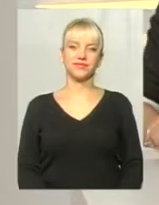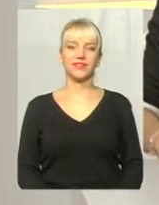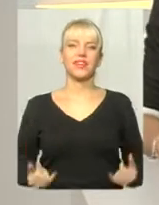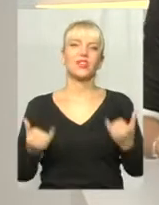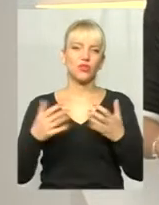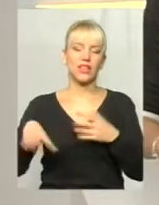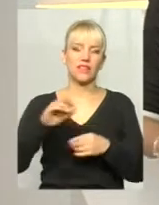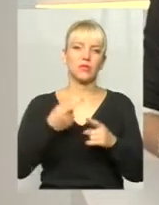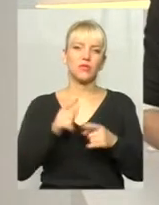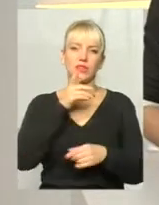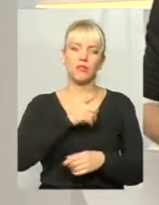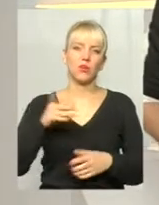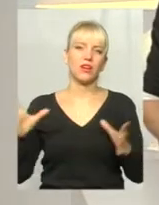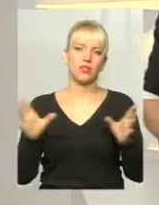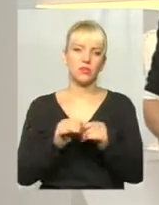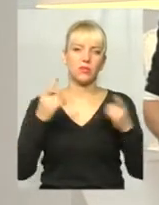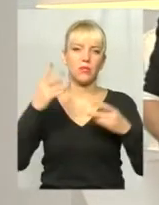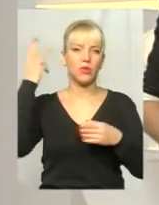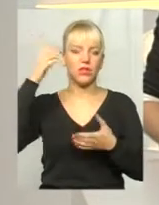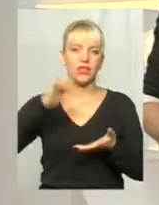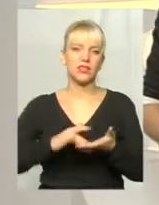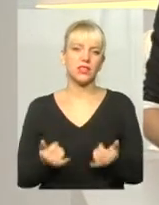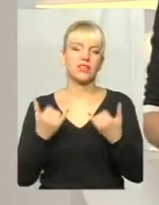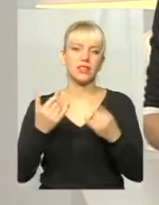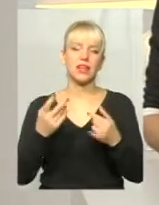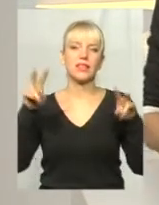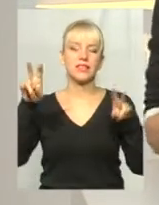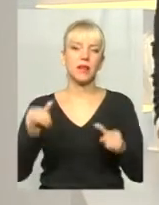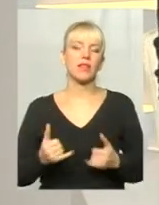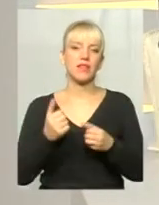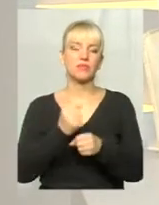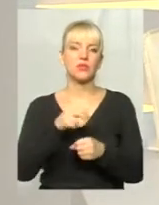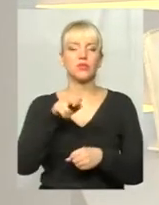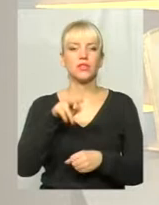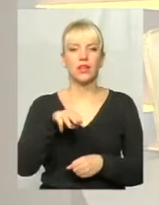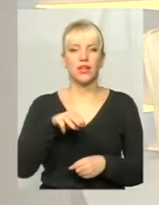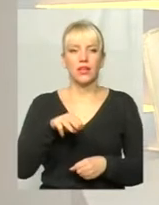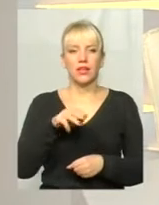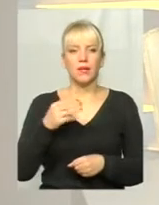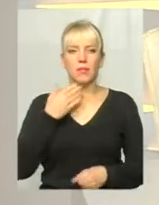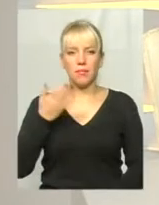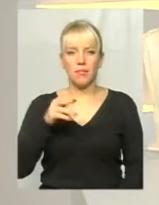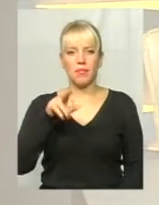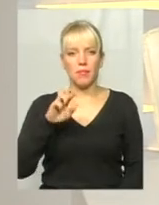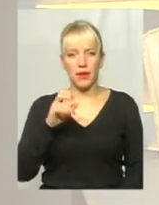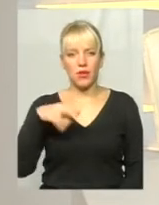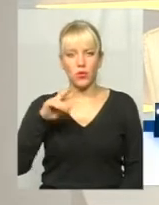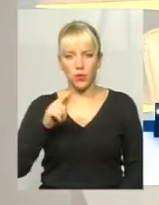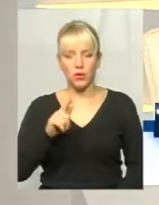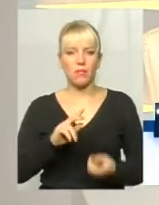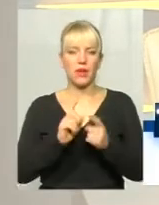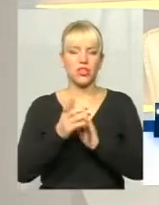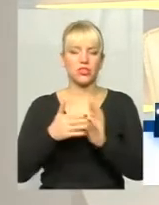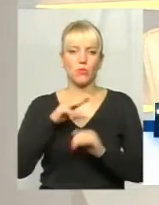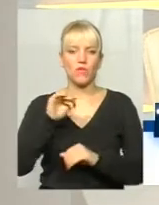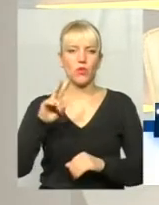Мої шановання усім, хто у ці порі разом із телеканалом «Поділля Центр». На часі в прямому ефірі тема. Я Анна Бендюк, переклад на жестову мову Оксани Фіновської. І нині ми